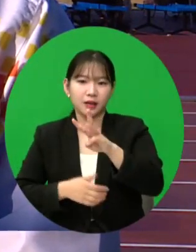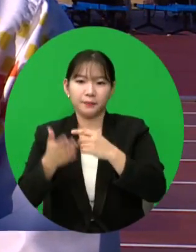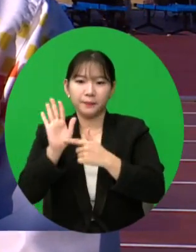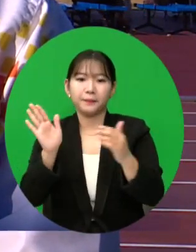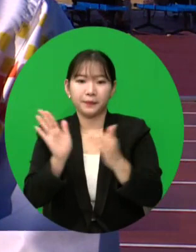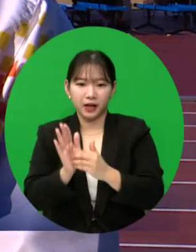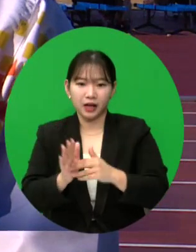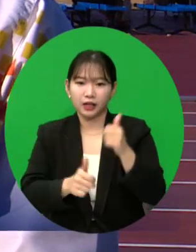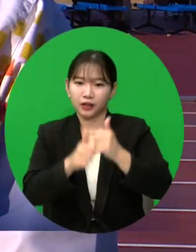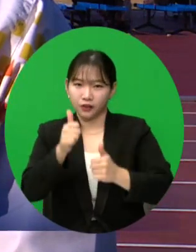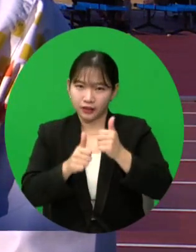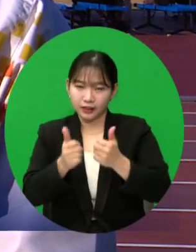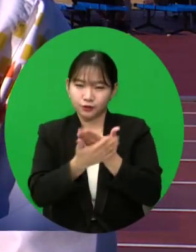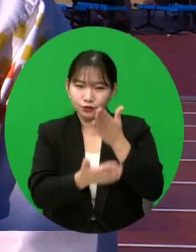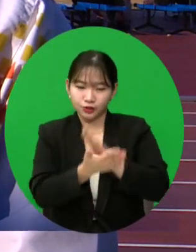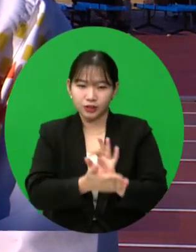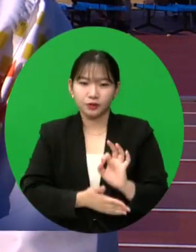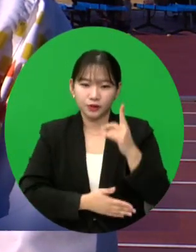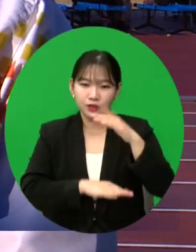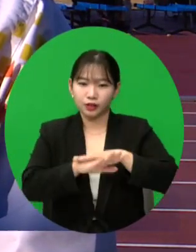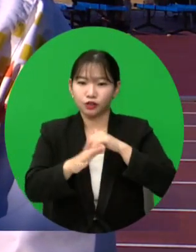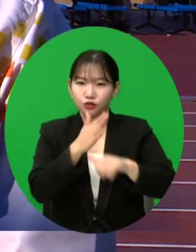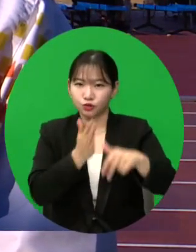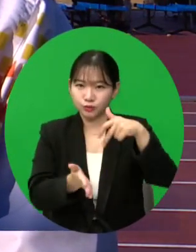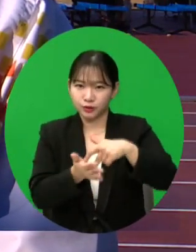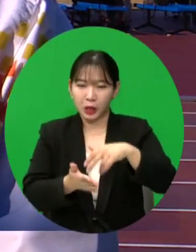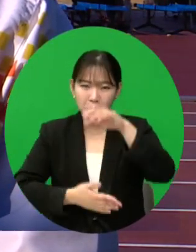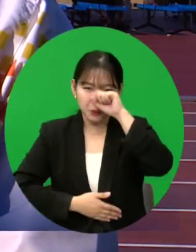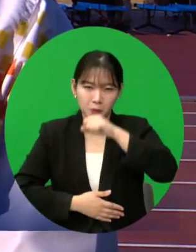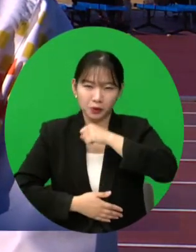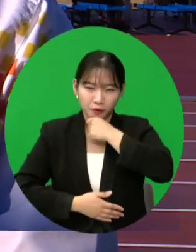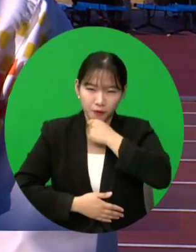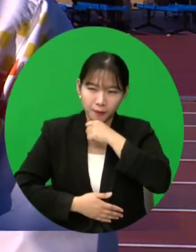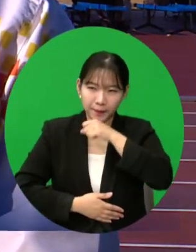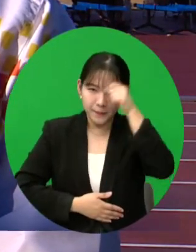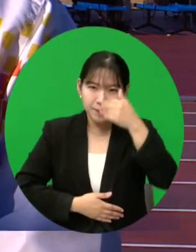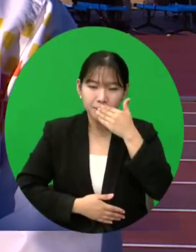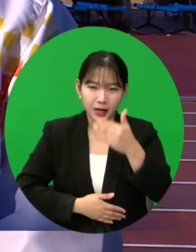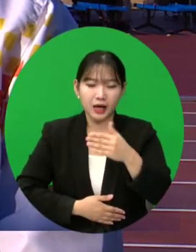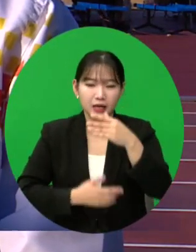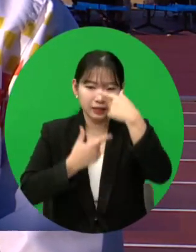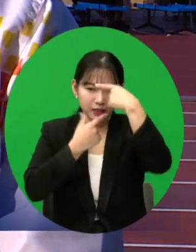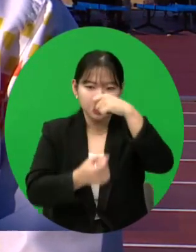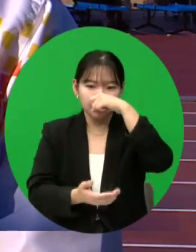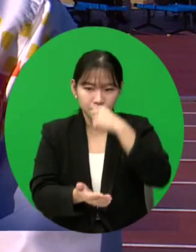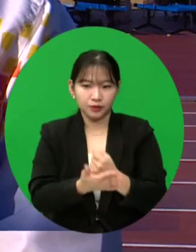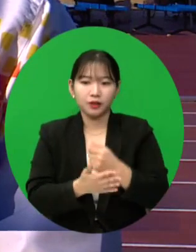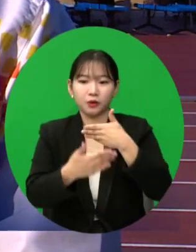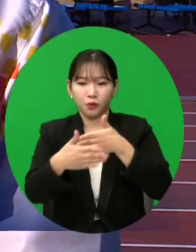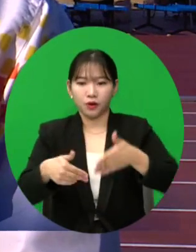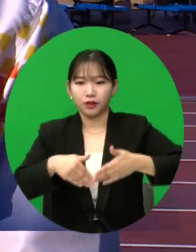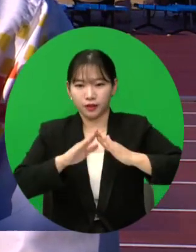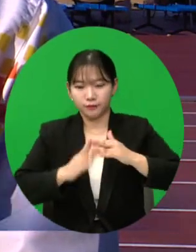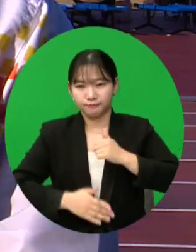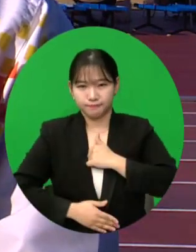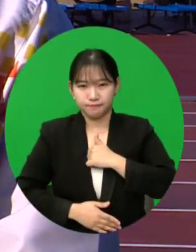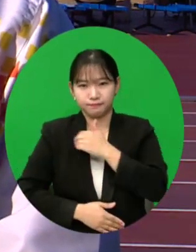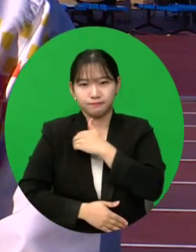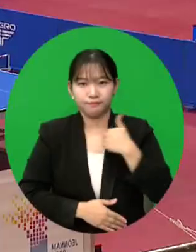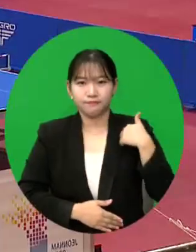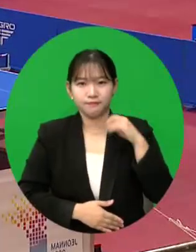시설이 확충되면서 선수들한테 신기록을 낼 수 있는 최적의 공간을 저희는 만들었다고 자부하고